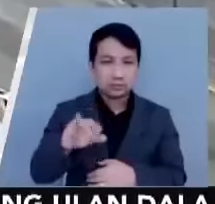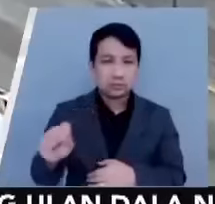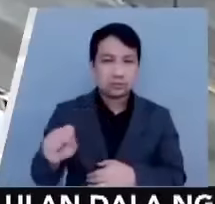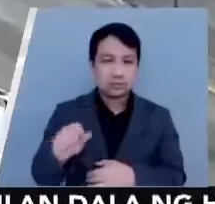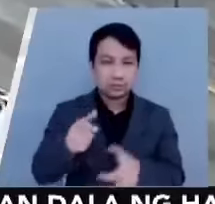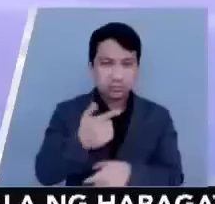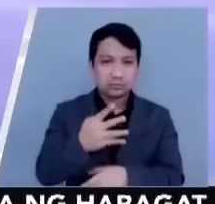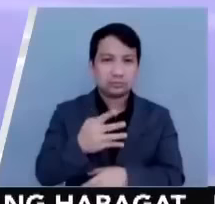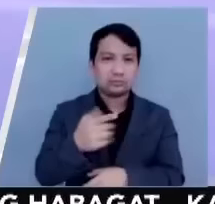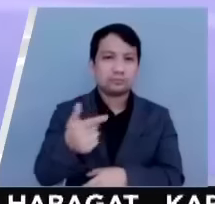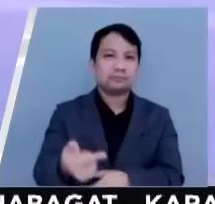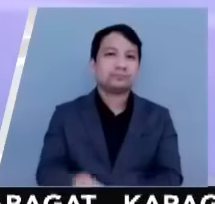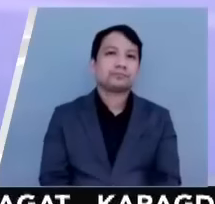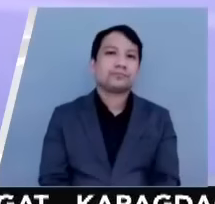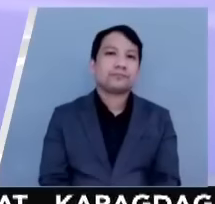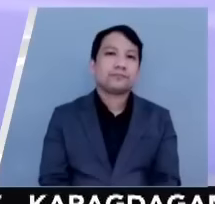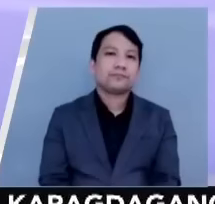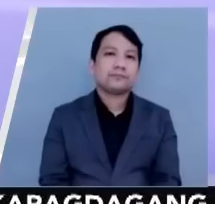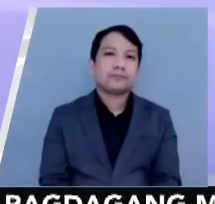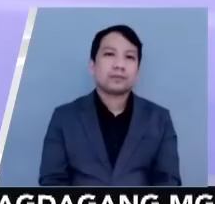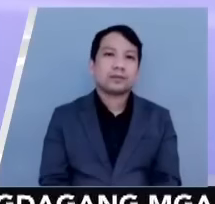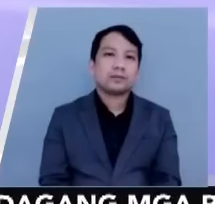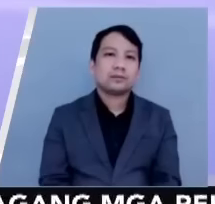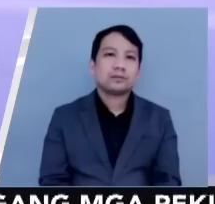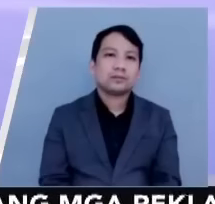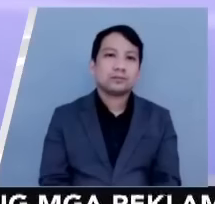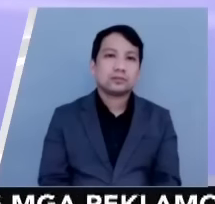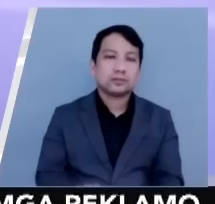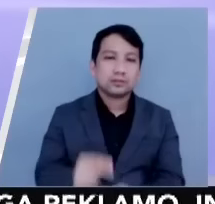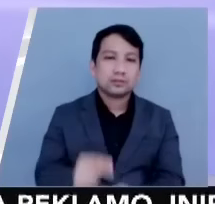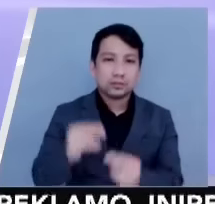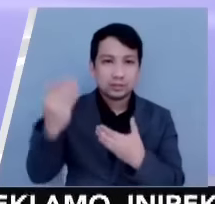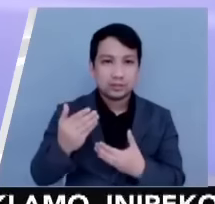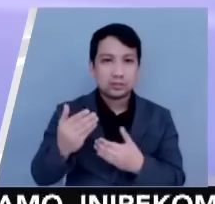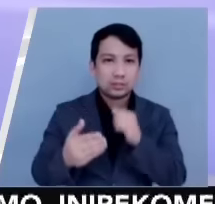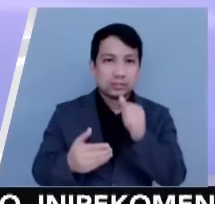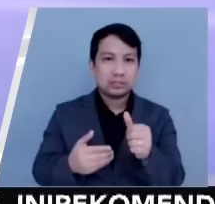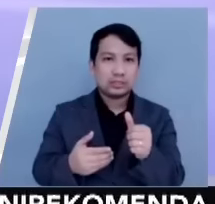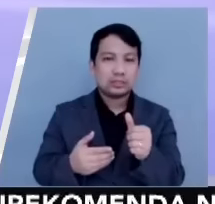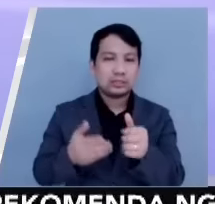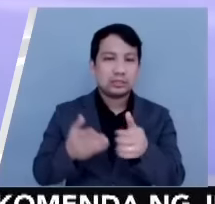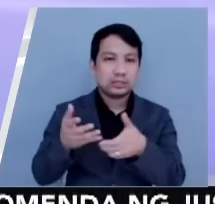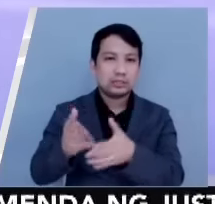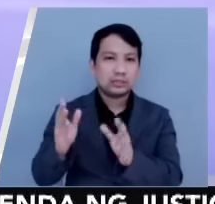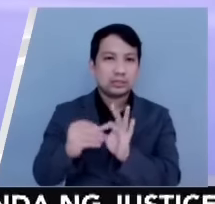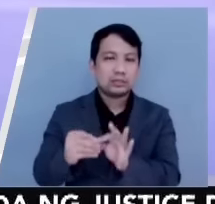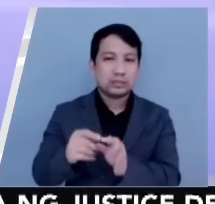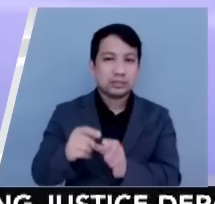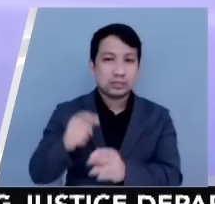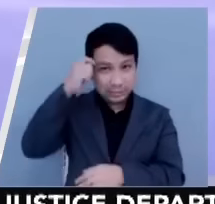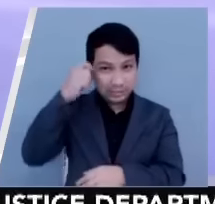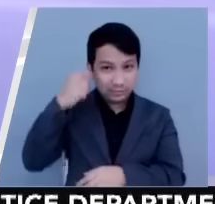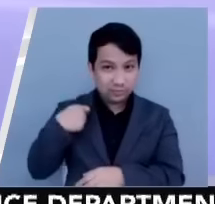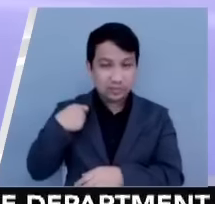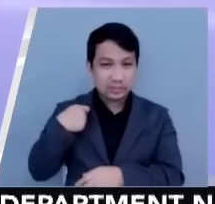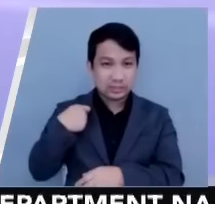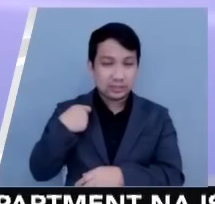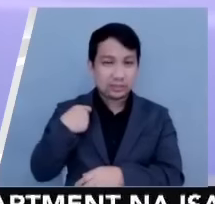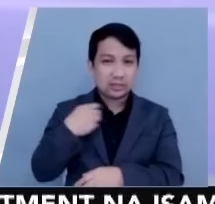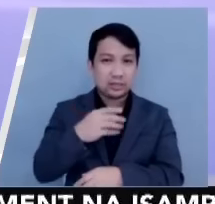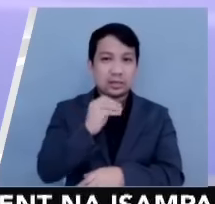oras. Kakapasok lang po na balita, denied o hindi pinayagan ng Timor-Leste ang motion for